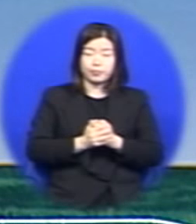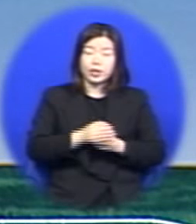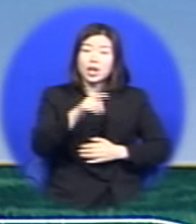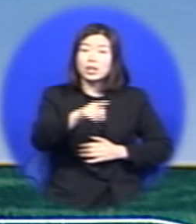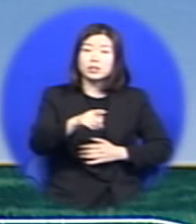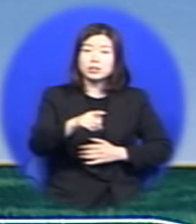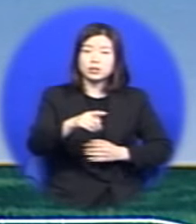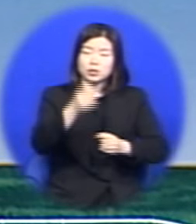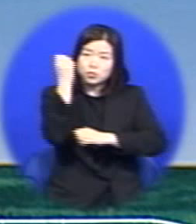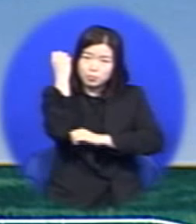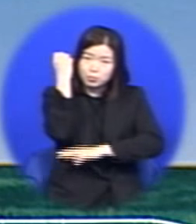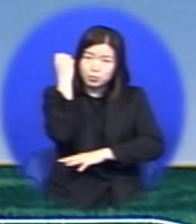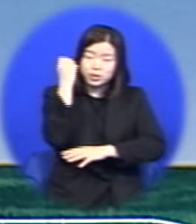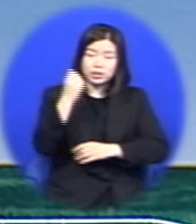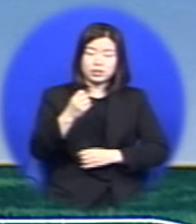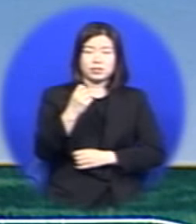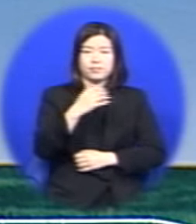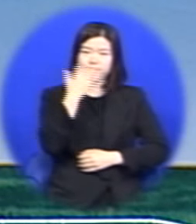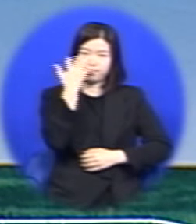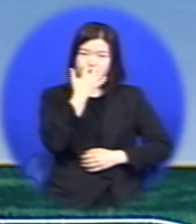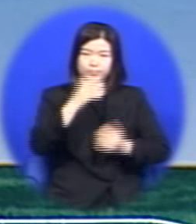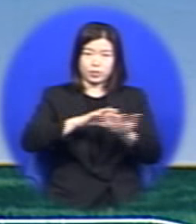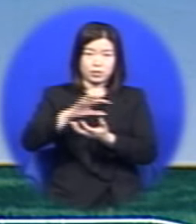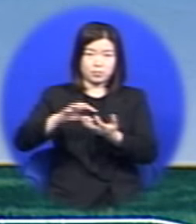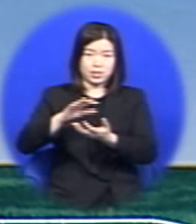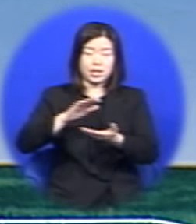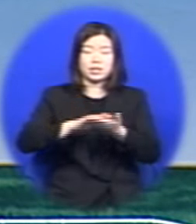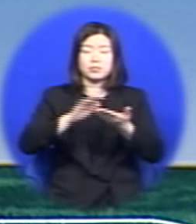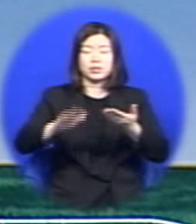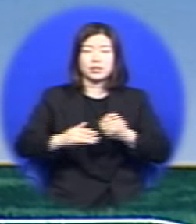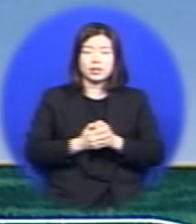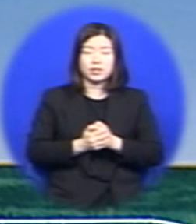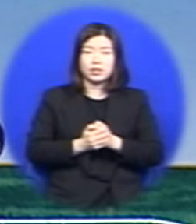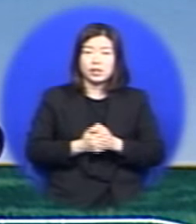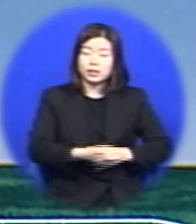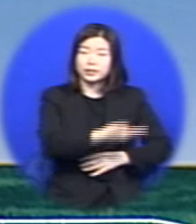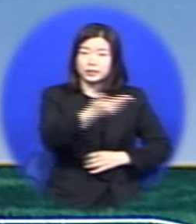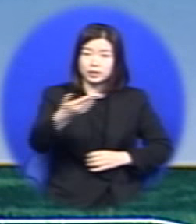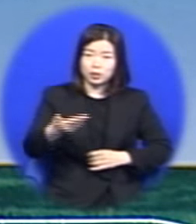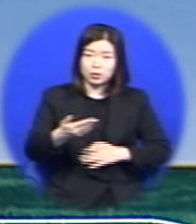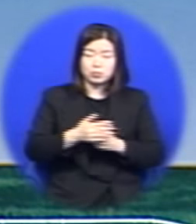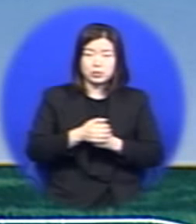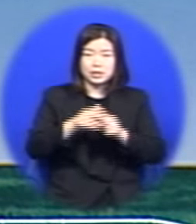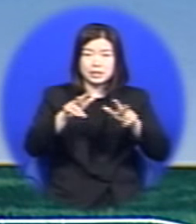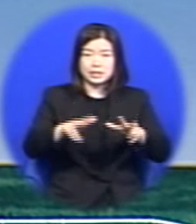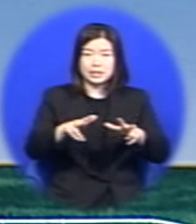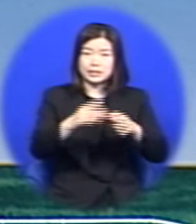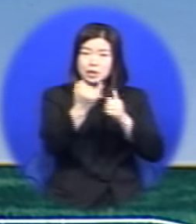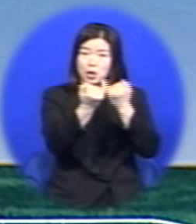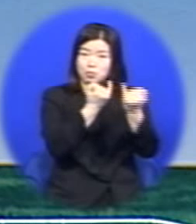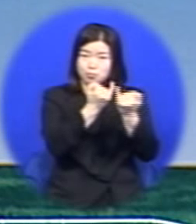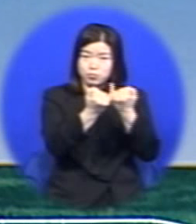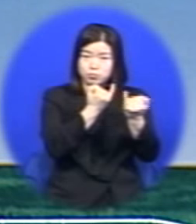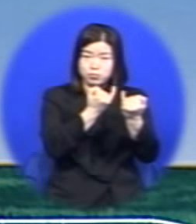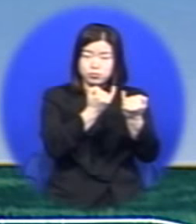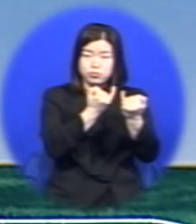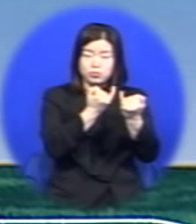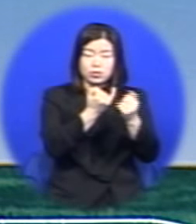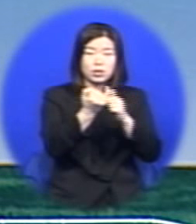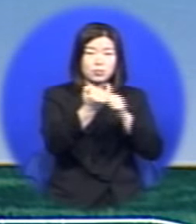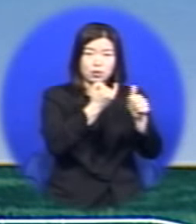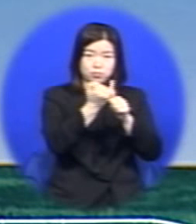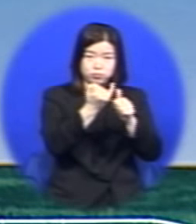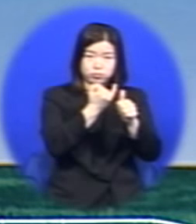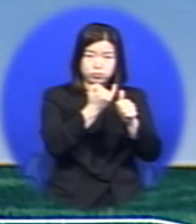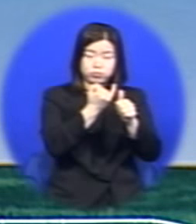그 뿌리는 음란입니다. 여러분, 지금 부부